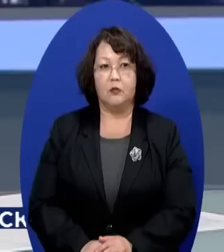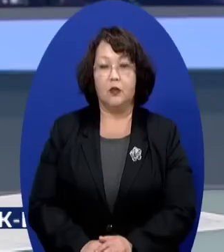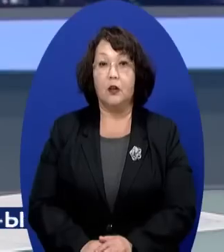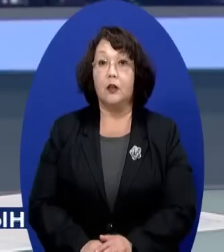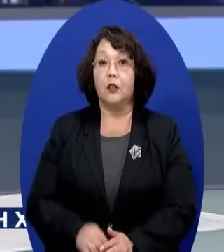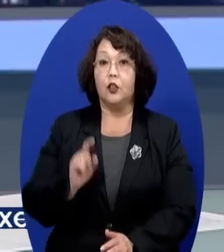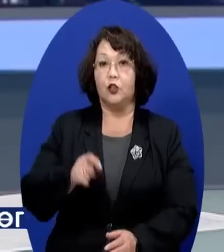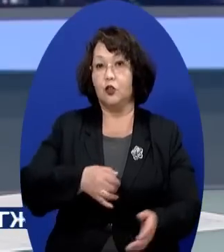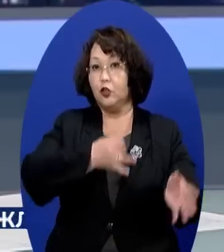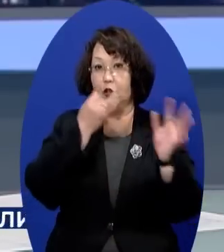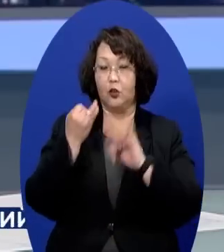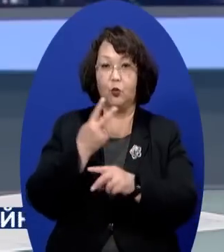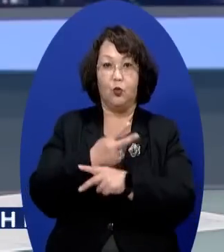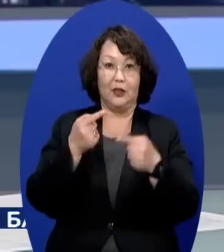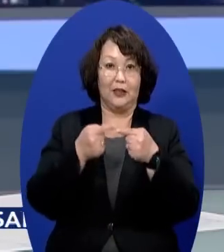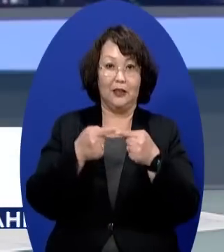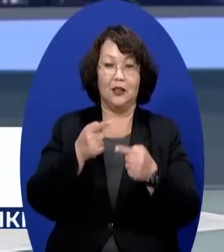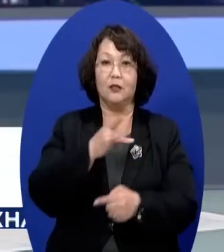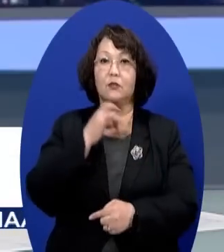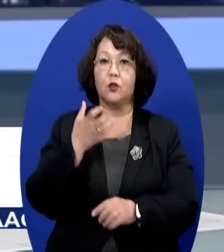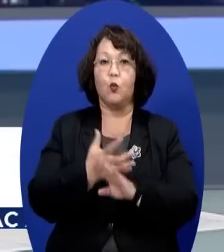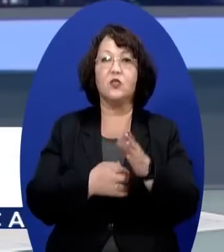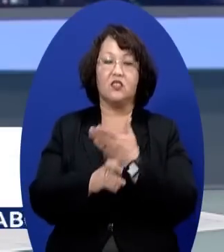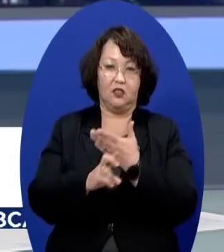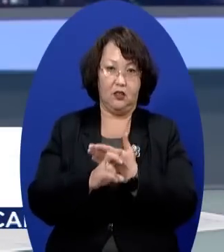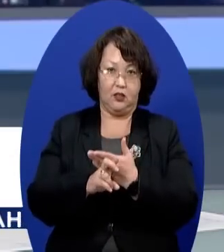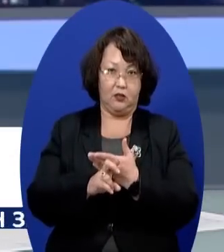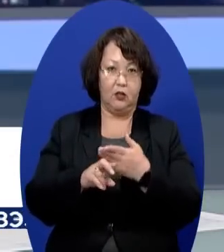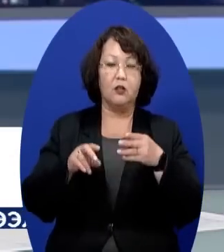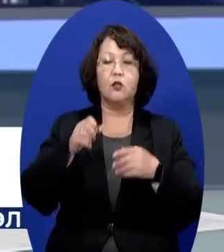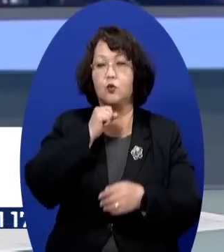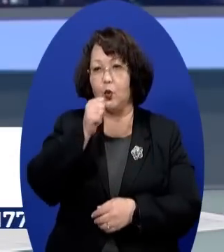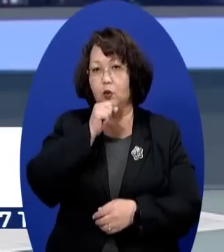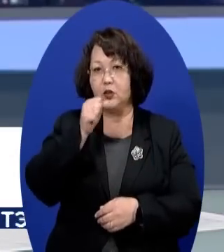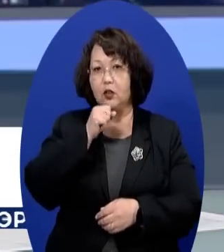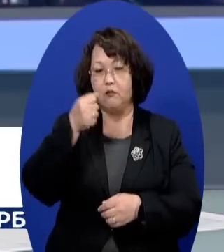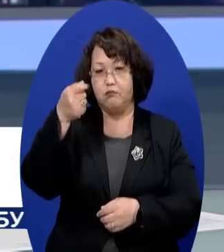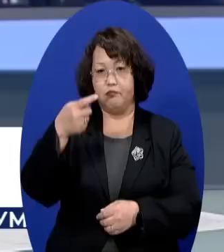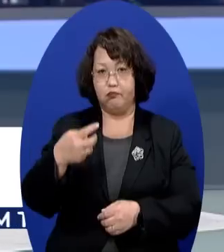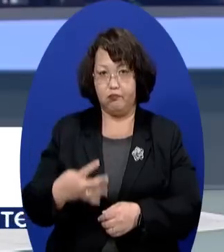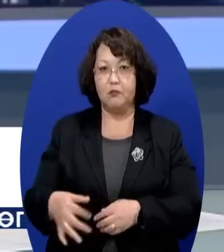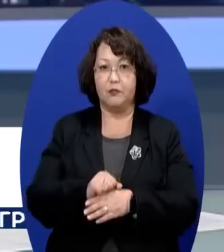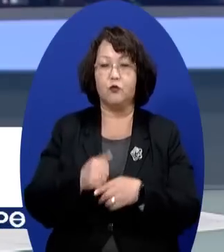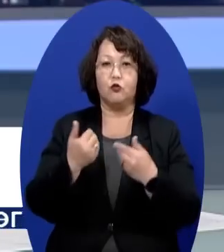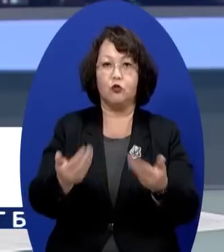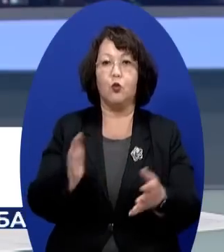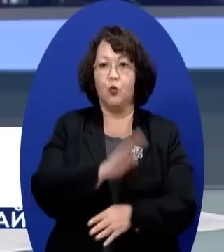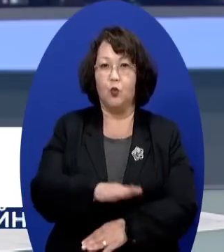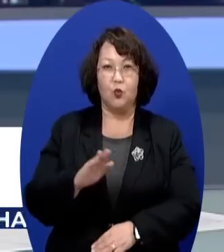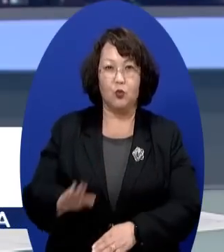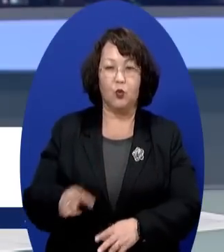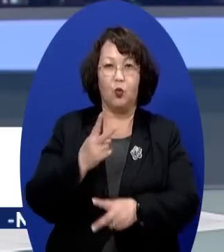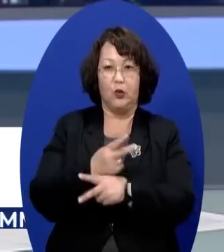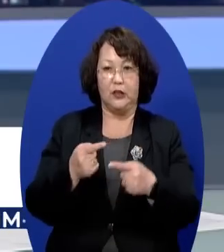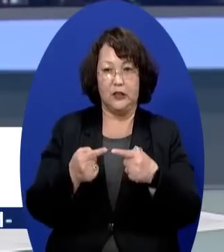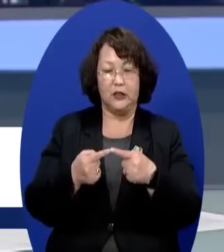Цагийн хүрд энэ 7 хоногт гинт хэрэгээс урдсан сэргийлэг чиглэлээр цуврал сурвалжлагыг бэлтгэхээр төлөвлөж байгаа. За, өнөөдөр хүүхдийн үлдсэн гинт хэргийн